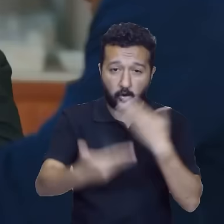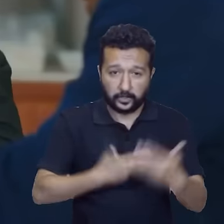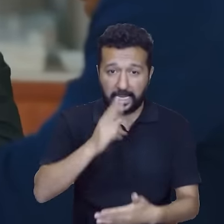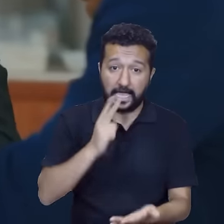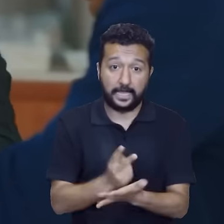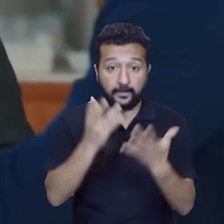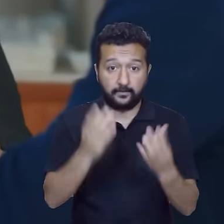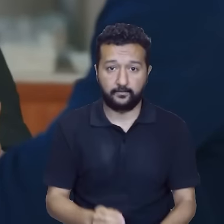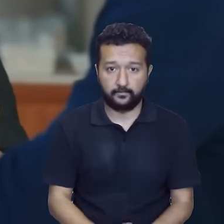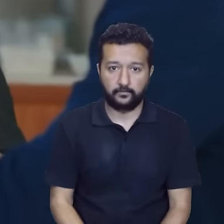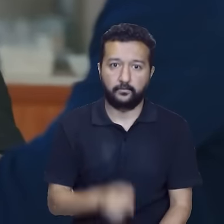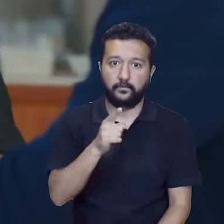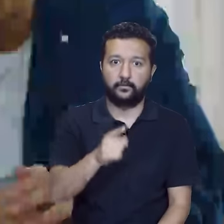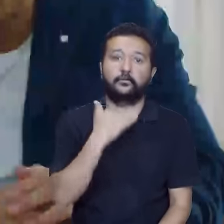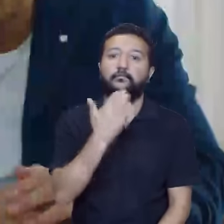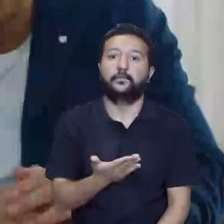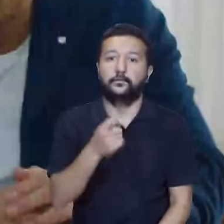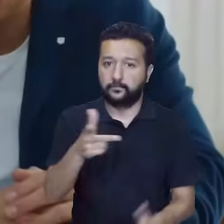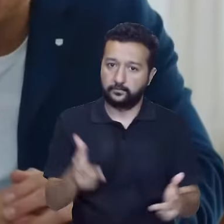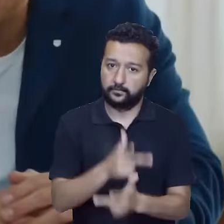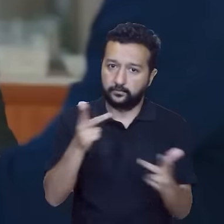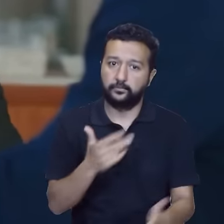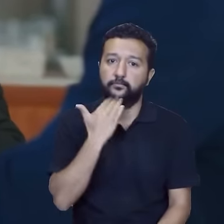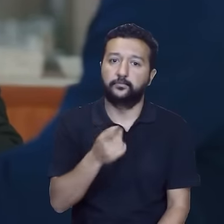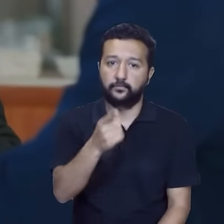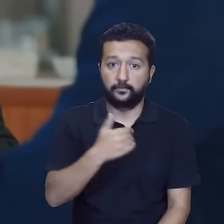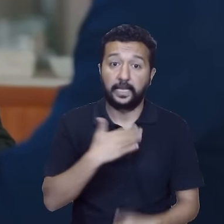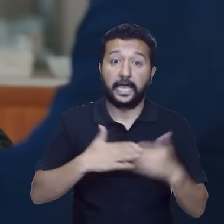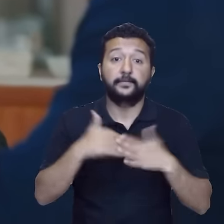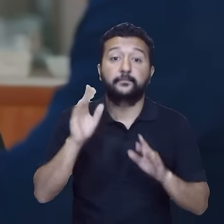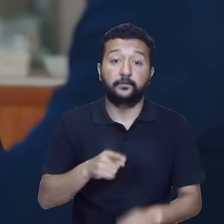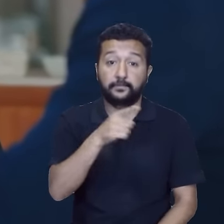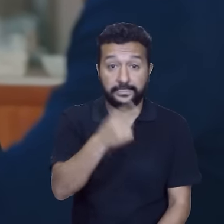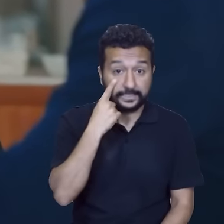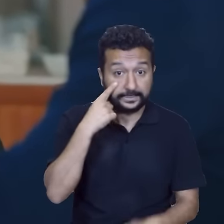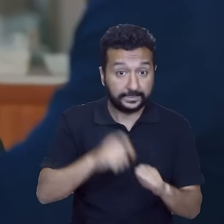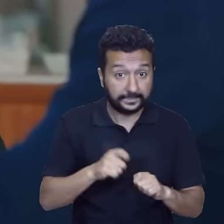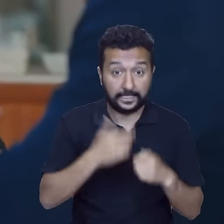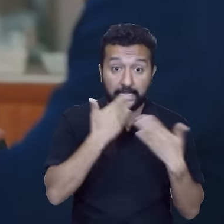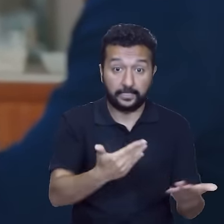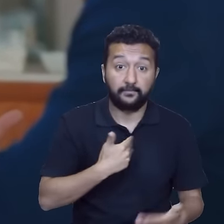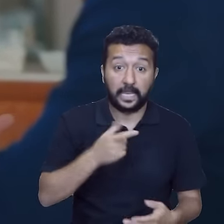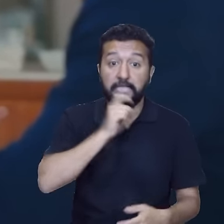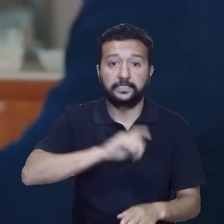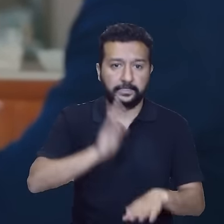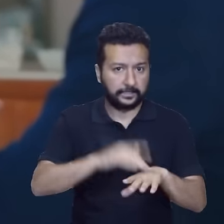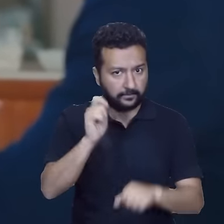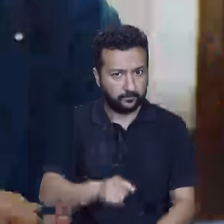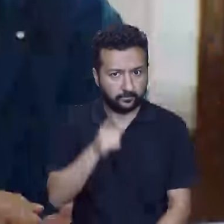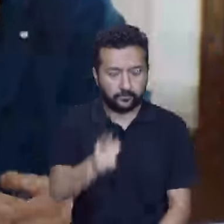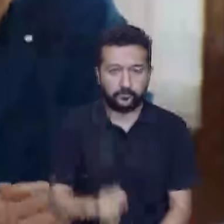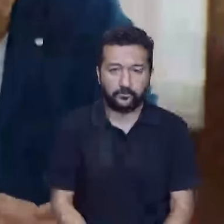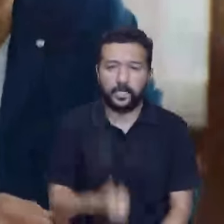diye kararlaştırdık. Aman ha! Tarık gözünü seveyim. Beni karıştırmayın. Bak bu şahitlik işini karıştırırsanız ben yanarım. Ne yapıyorsunuz siz